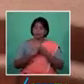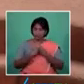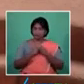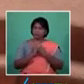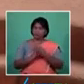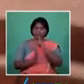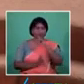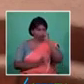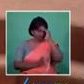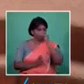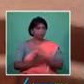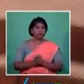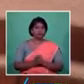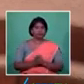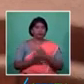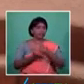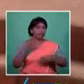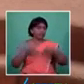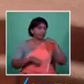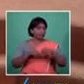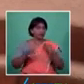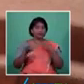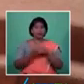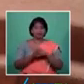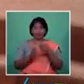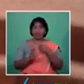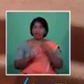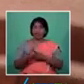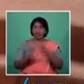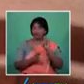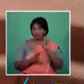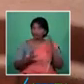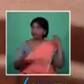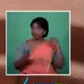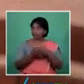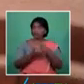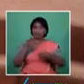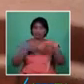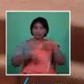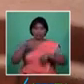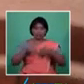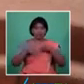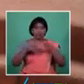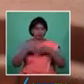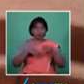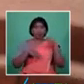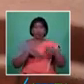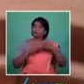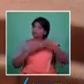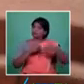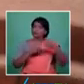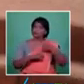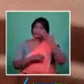ගරු කතානායකතුමනි දේශපාලනය කරන්න ආවට පස්සේ මාත් අවුරුදු 25ක විතර කාලයක් දැන් දේශපාලනය කරලා තියෙනවා ඒ හැම